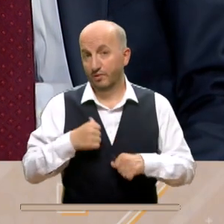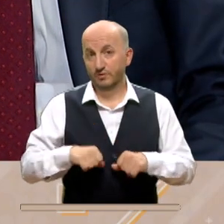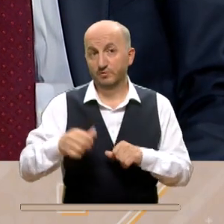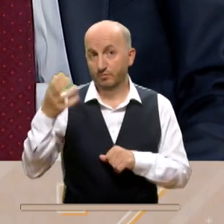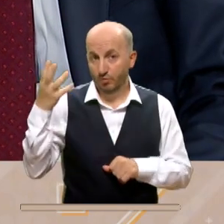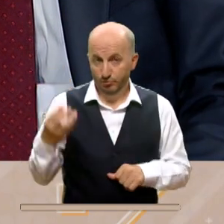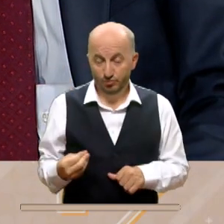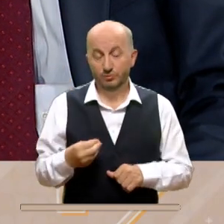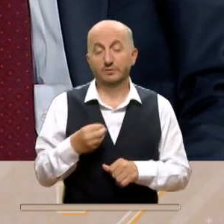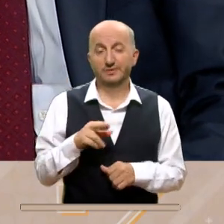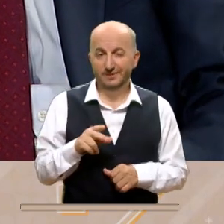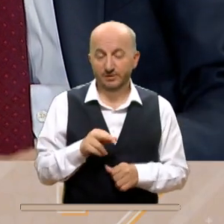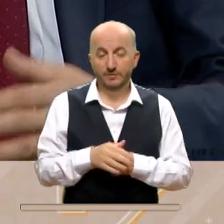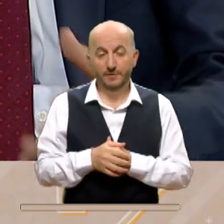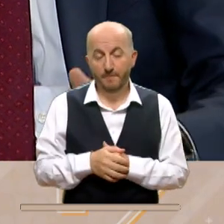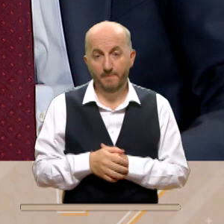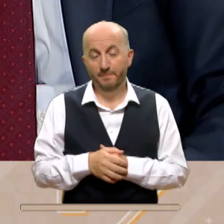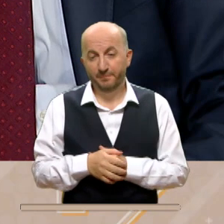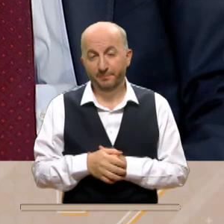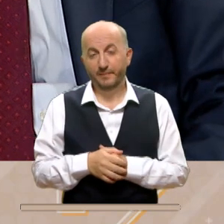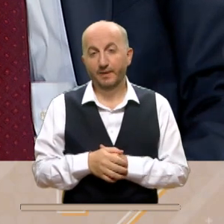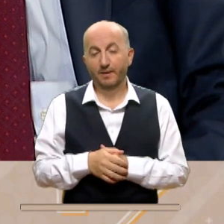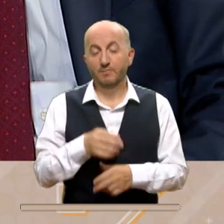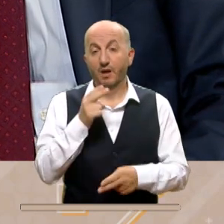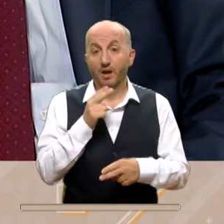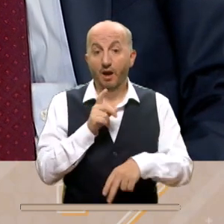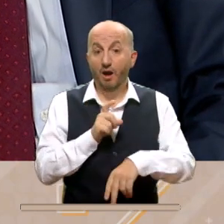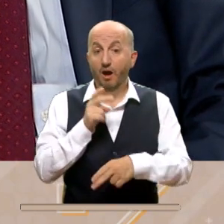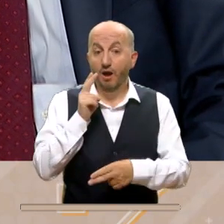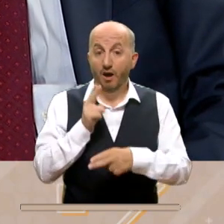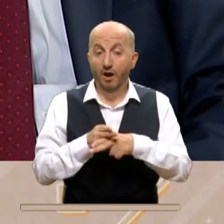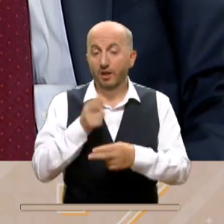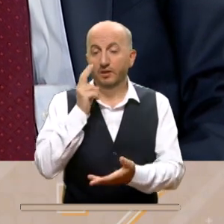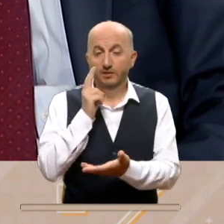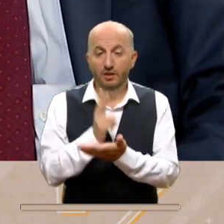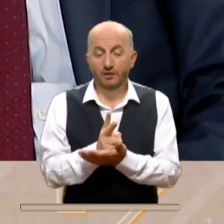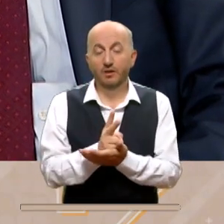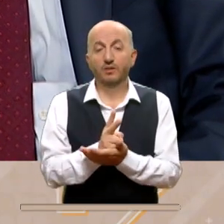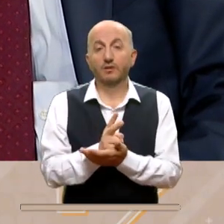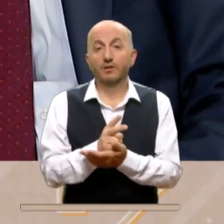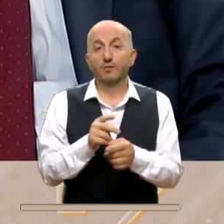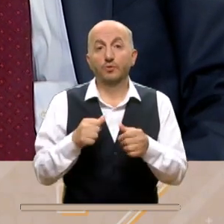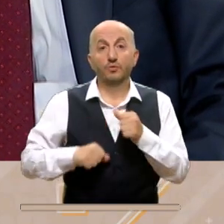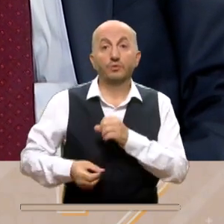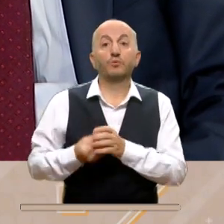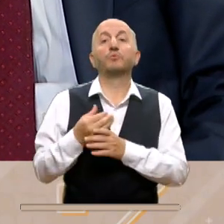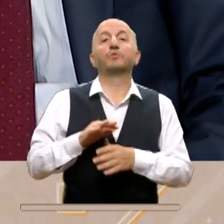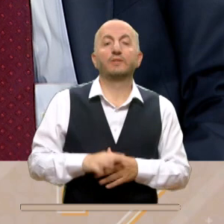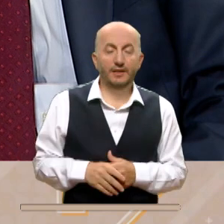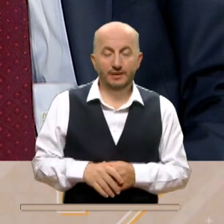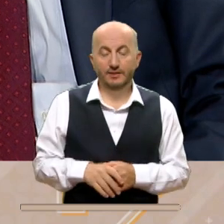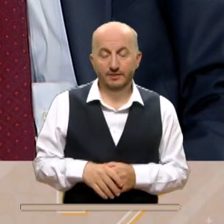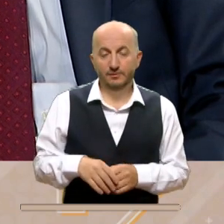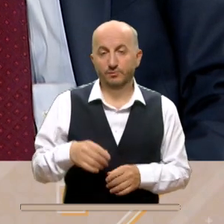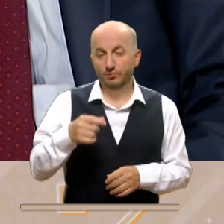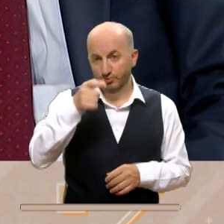durumda bir üniversitesi olsun gibi bir ani kararla bu üniversiteyi kurmuş değil. Türkiye Diyanet Vakfı 1975